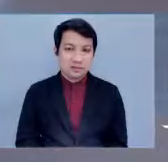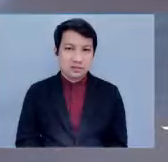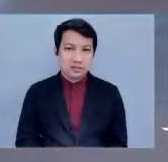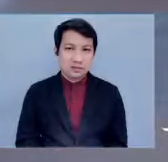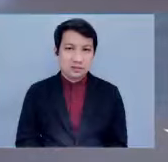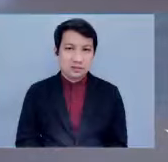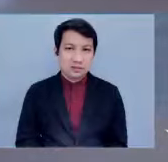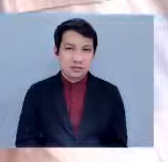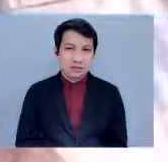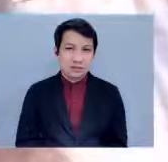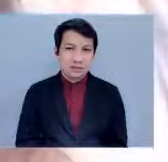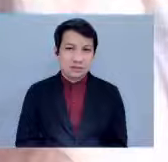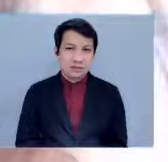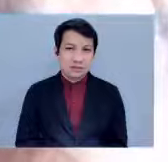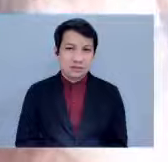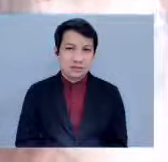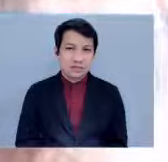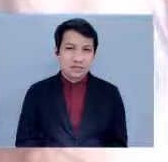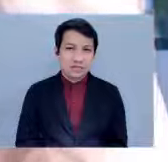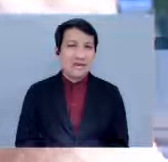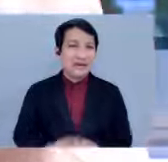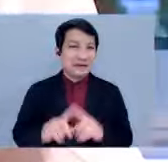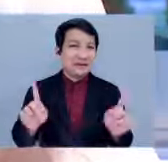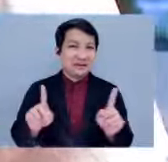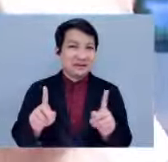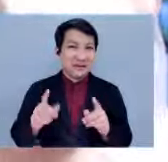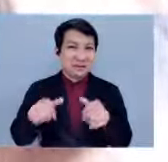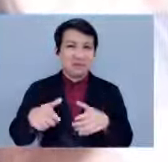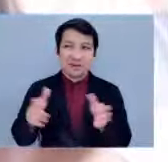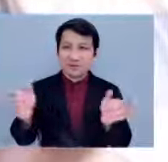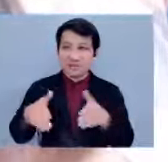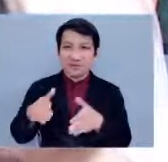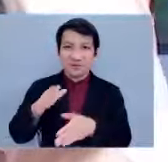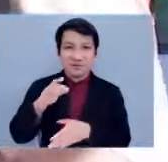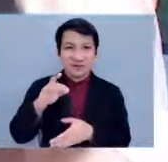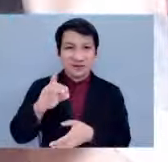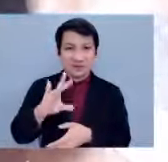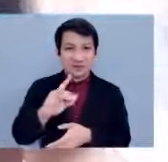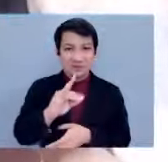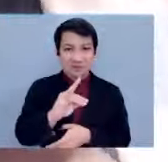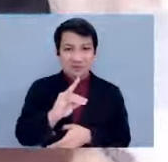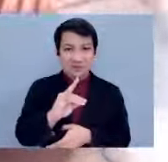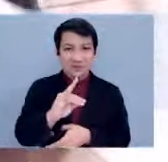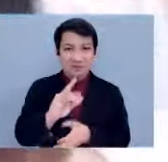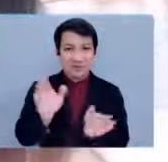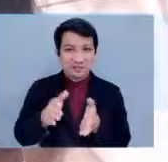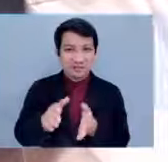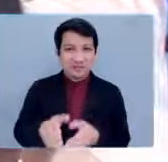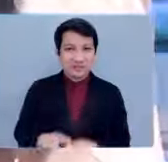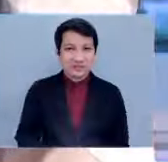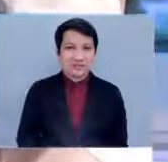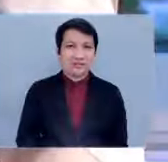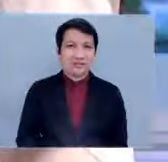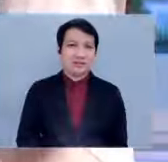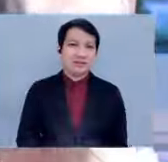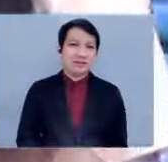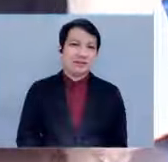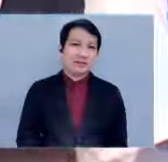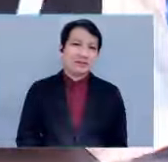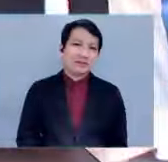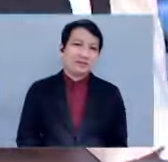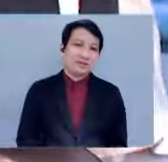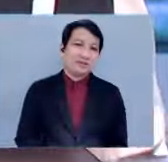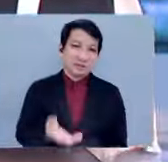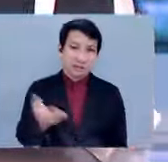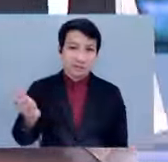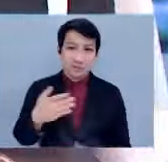ha? Oh, yun lang. Medyo ibang usapan na yun. Oh, yun lang. Pagkakashahin mo naman yung labrador. Pagtuta pa siya, sige, pwede pa. I'm sure marami tayong mga kapatid dyan na